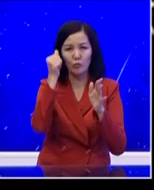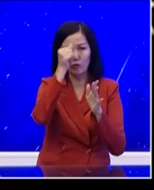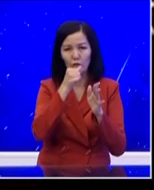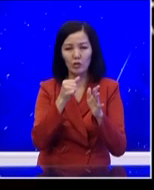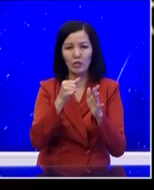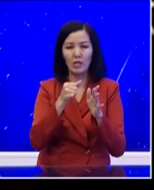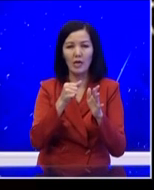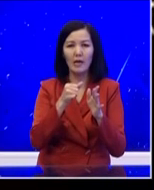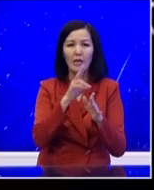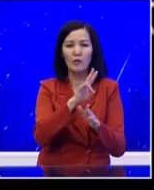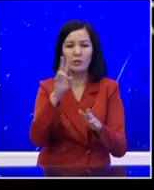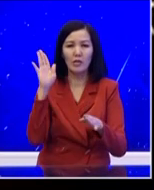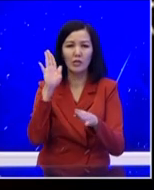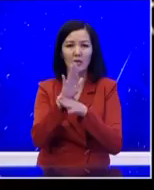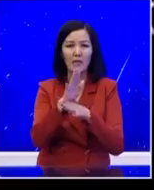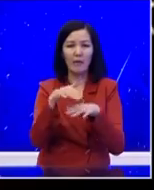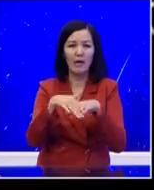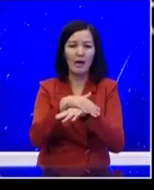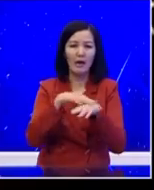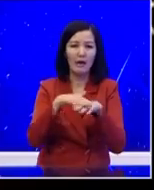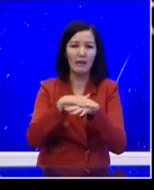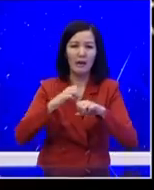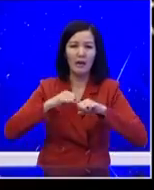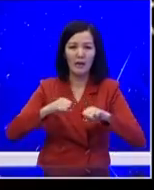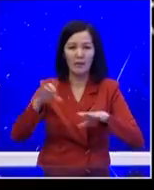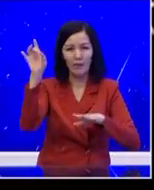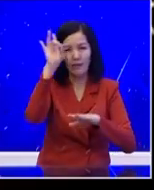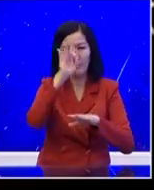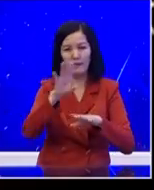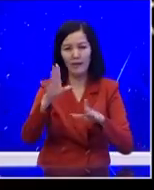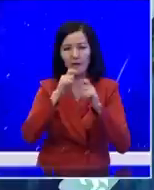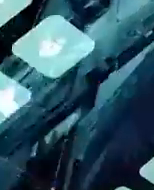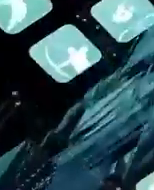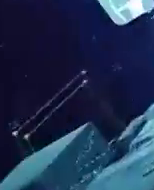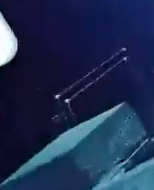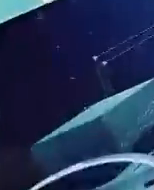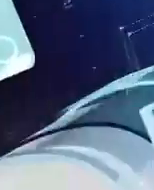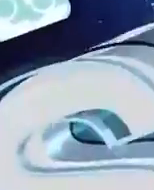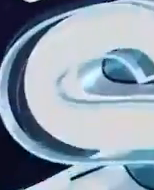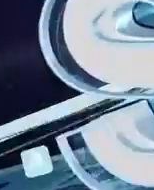1999 жылы елбасы жарлығымен халық қаһарманы атағы берілді.